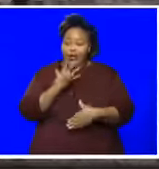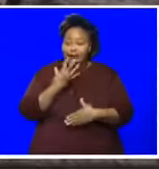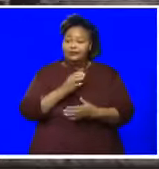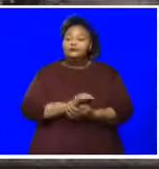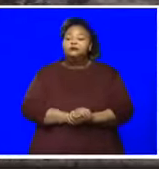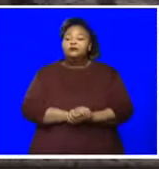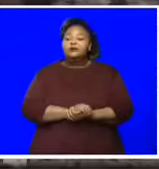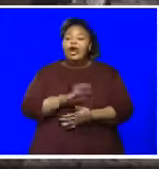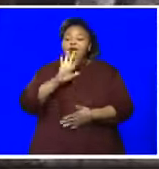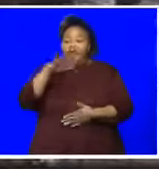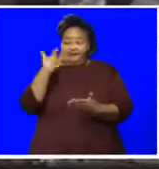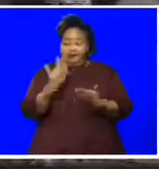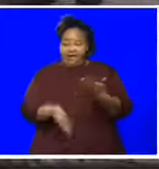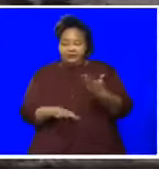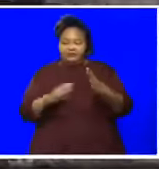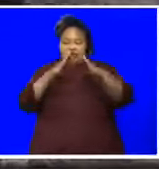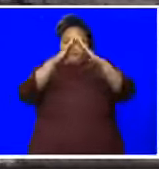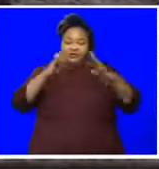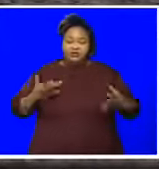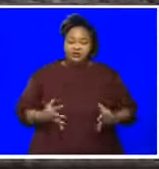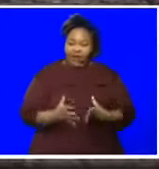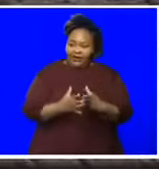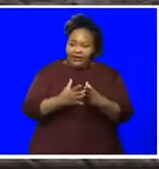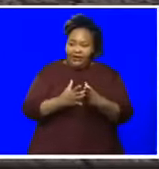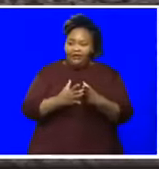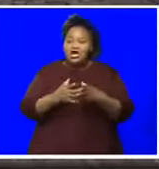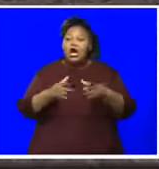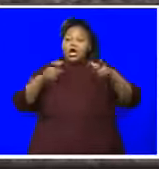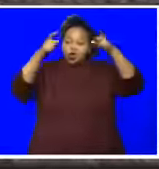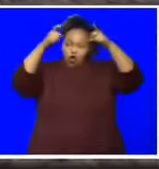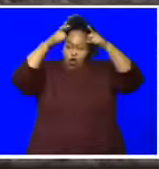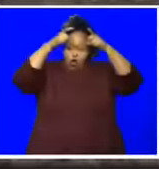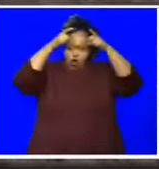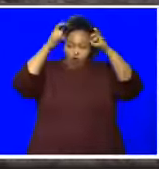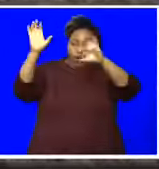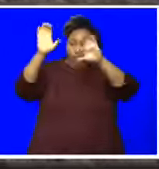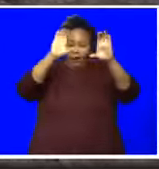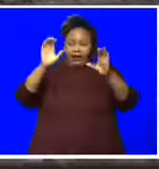5. Lapho khona likhona kwakha imali lenganga